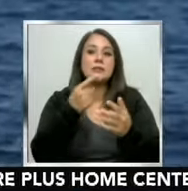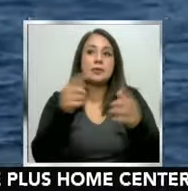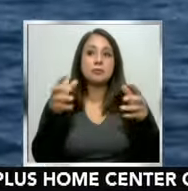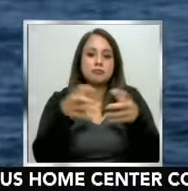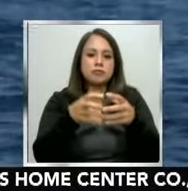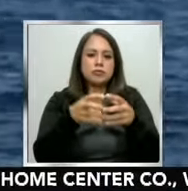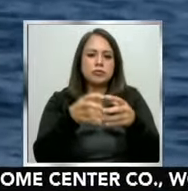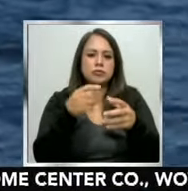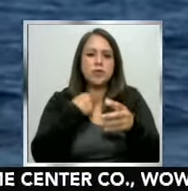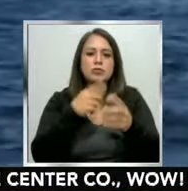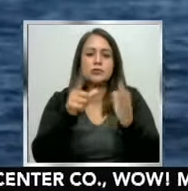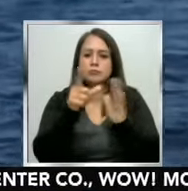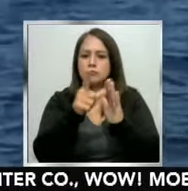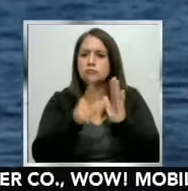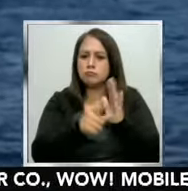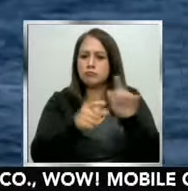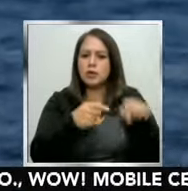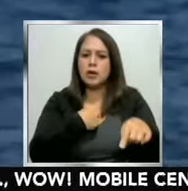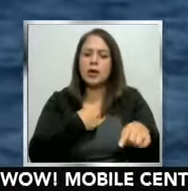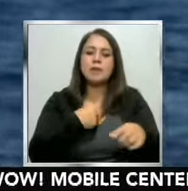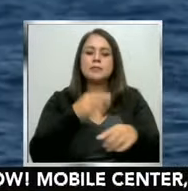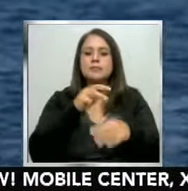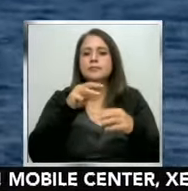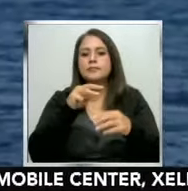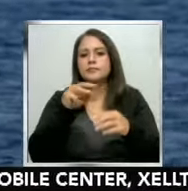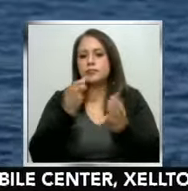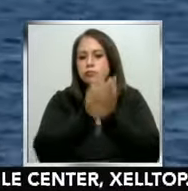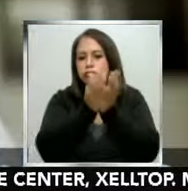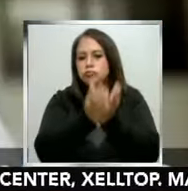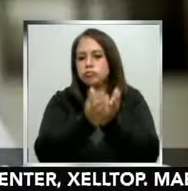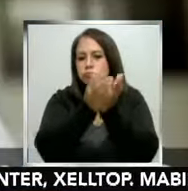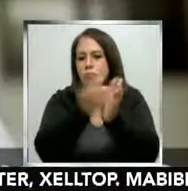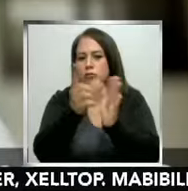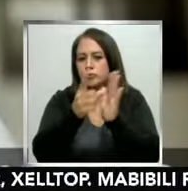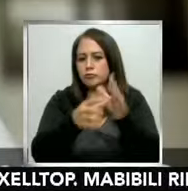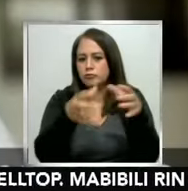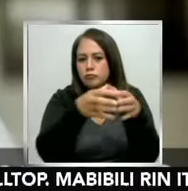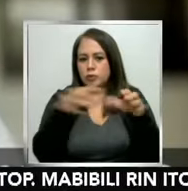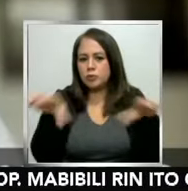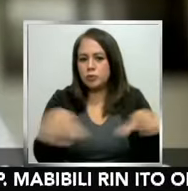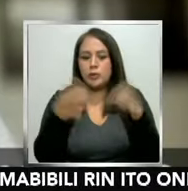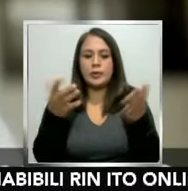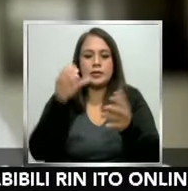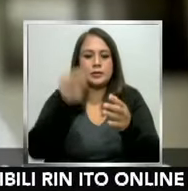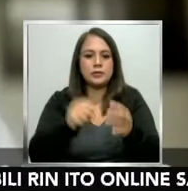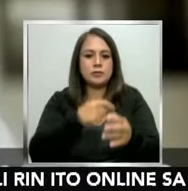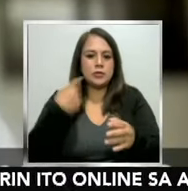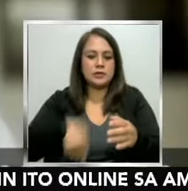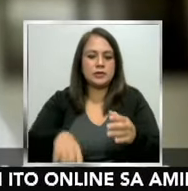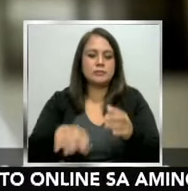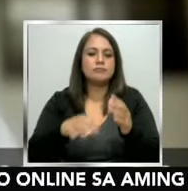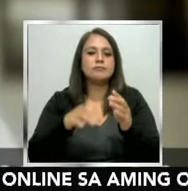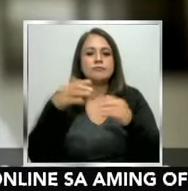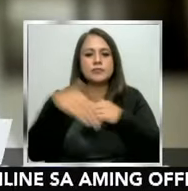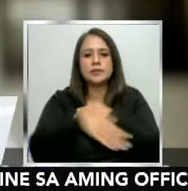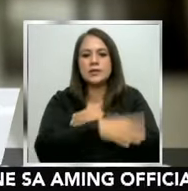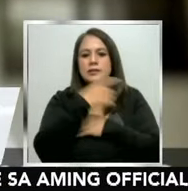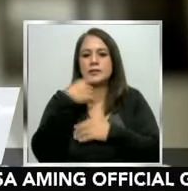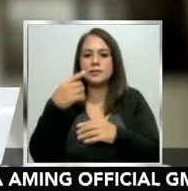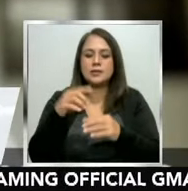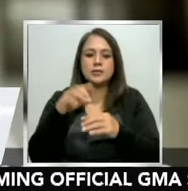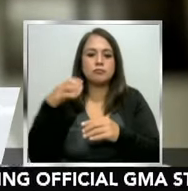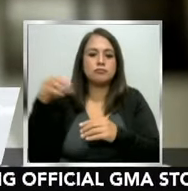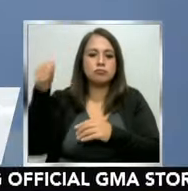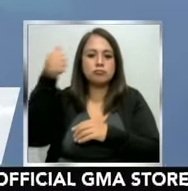lehitimong maritime law enforcement action sa South China Sea. Para kay Professor Aris Arugay, Chairman ng UP Political